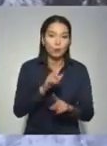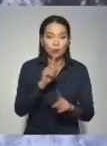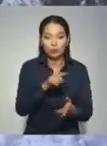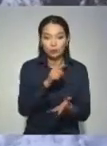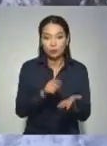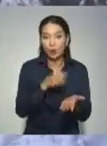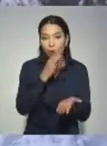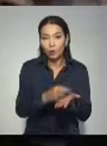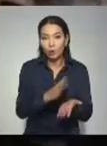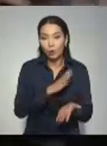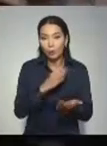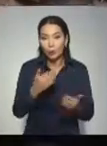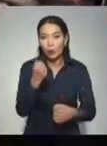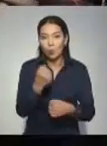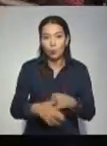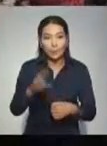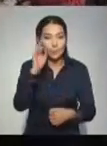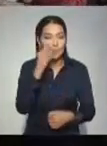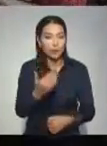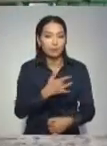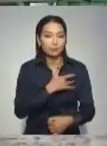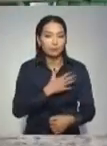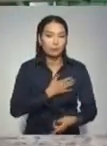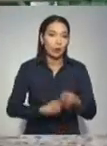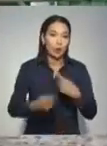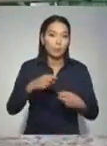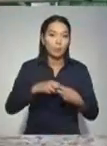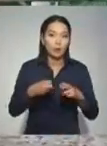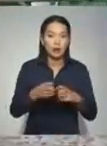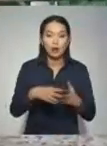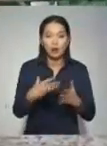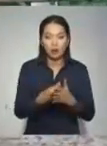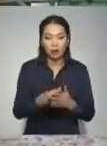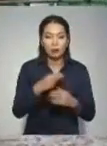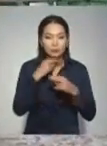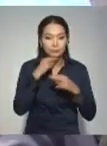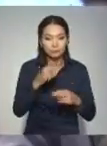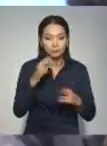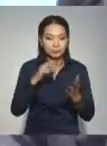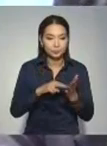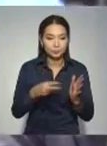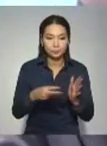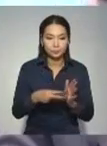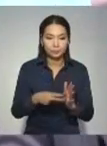берді. Оның айтуынша, орталықты мемлекет меншігіне қайтару мәселесі әлі қаралып жатыр.